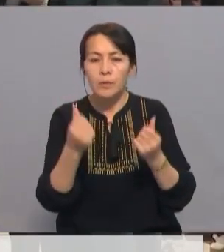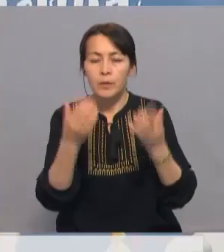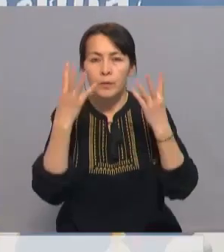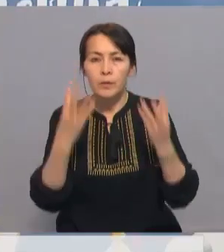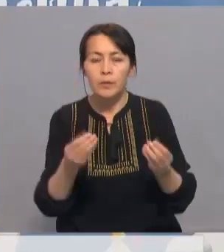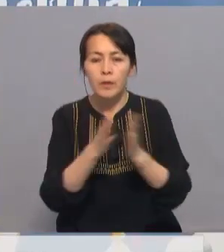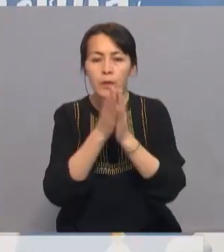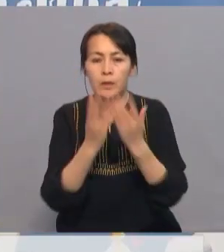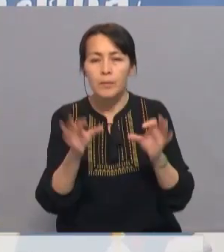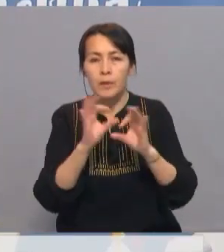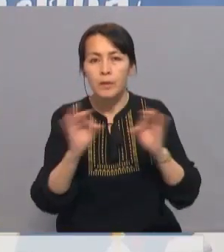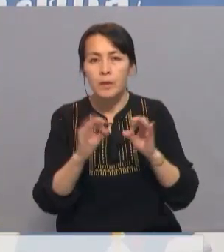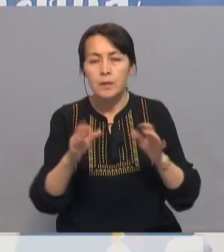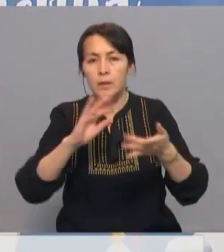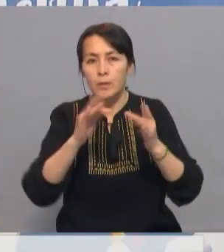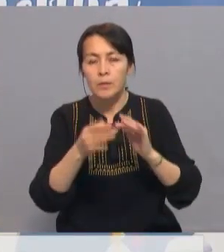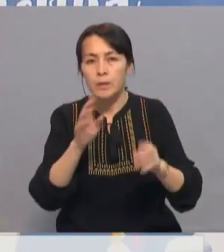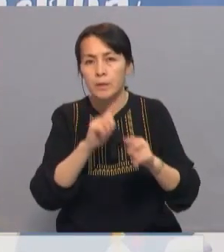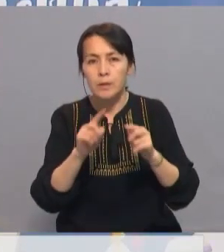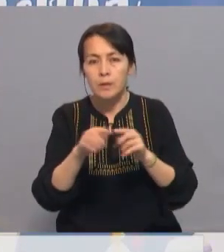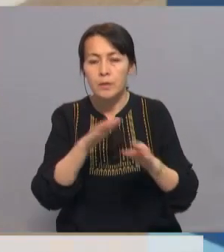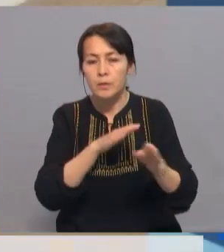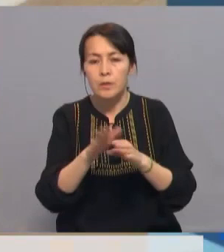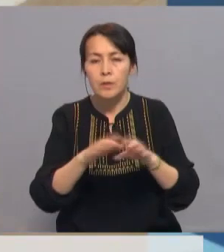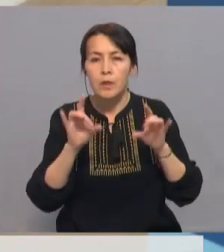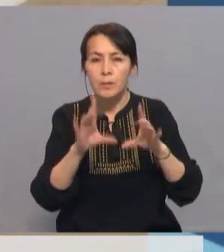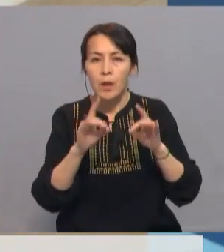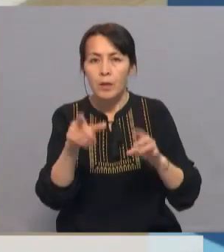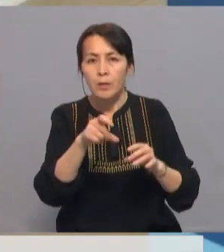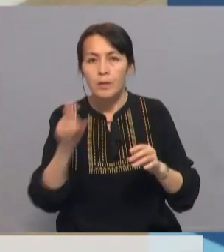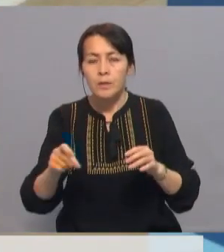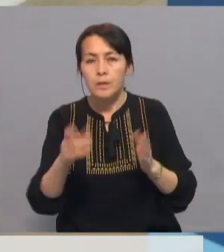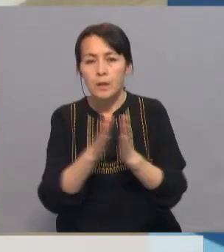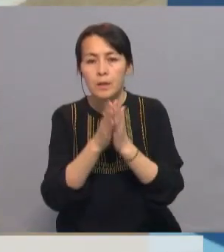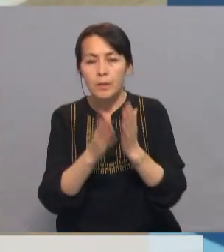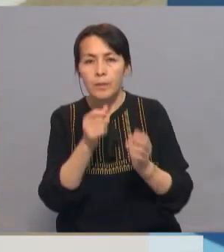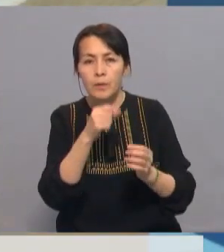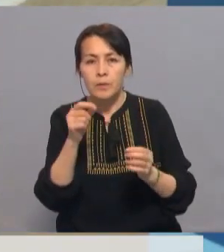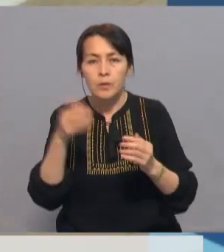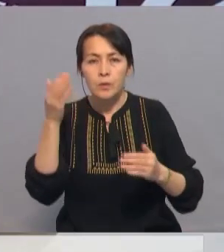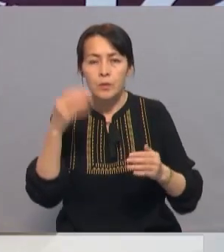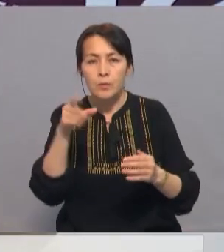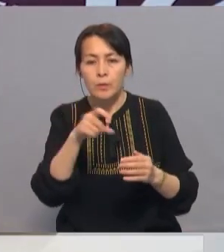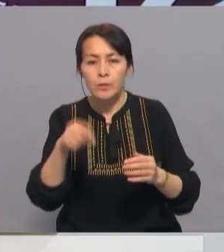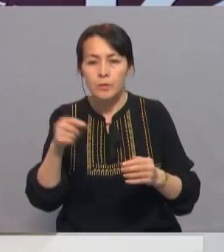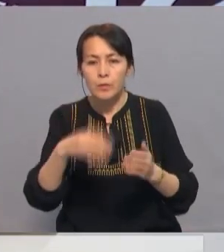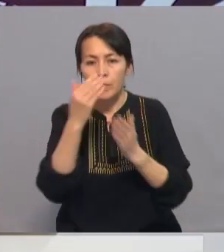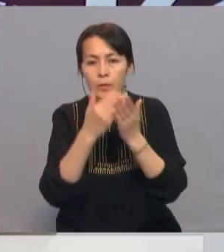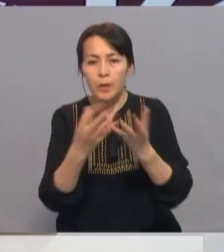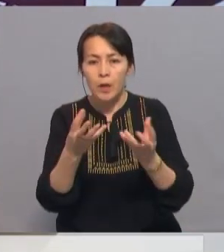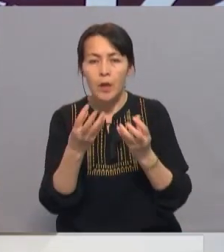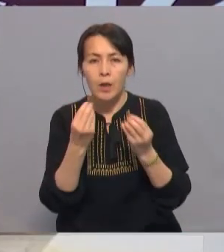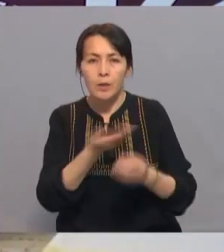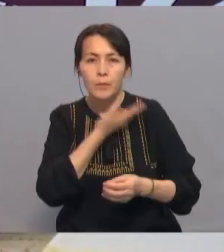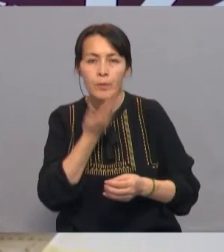Қазір кітапты насихаттау әлеуметтік желіде де қарқынды. Бук-блогерлер кітаптың мазмұнын жұмбақтай отырып, оқырманды дәл сол материалды алып